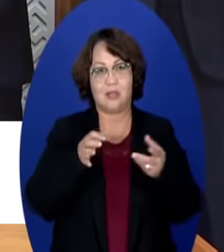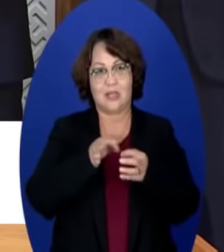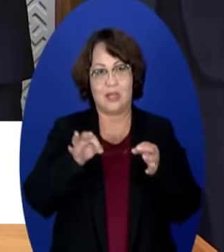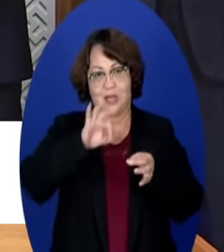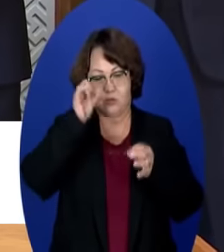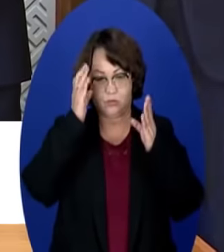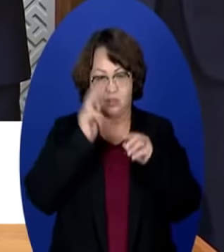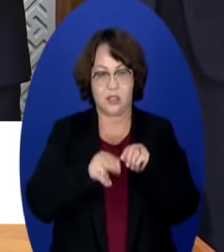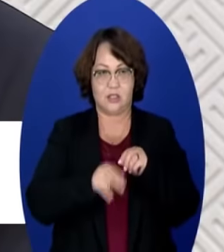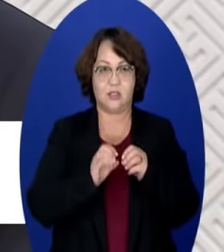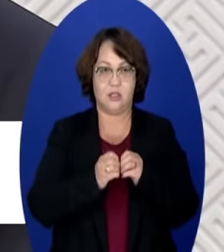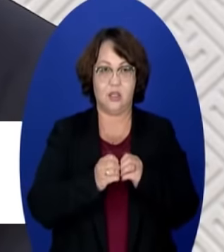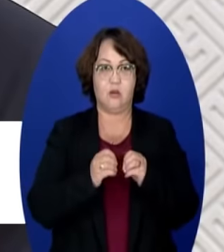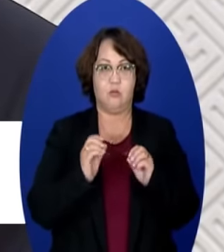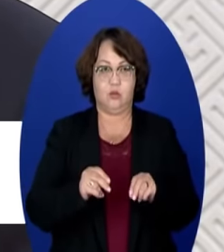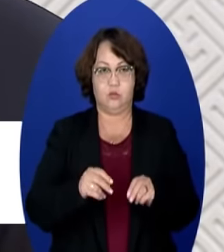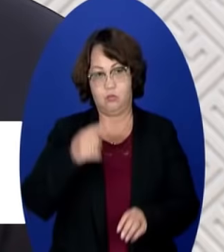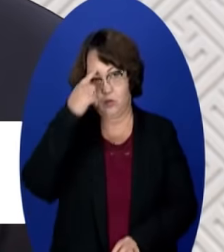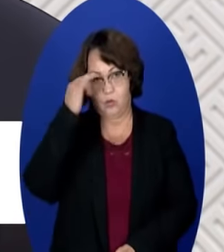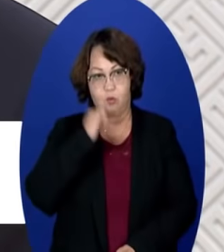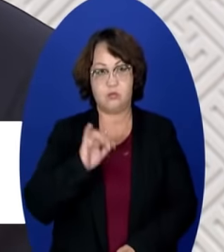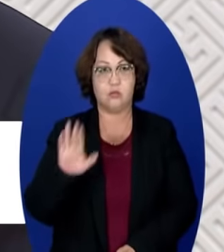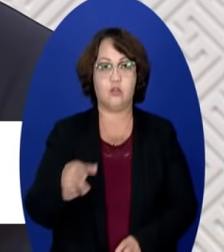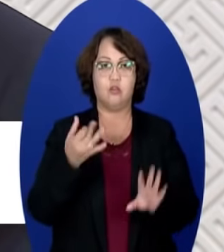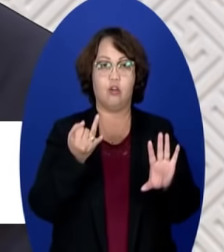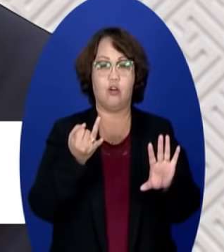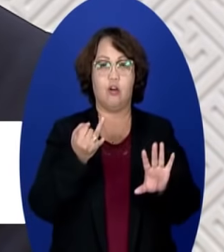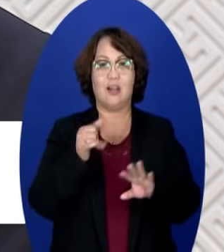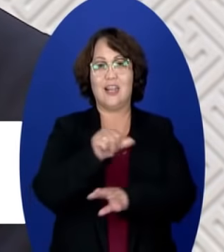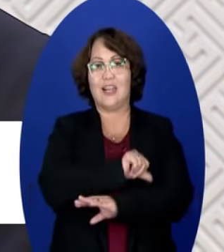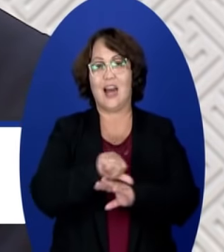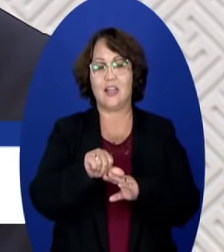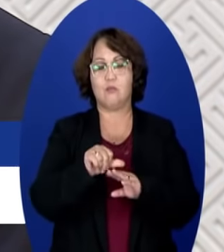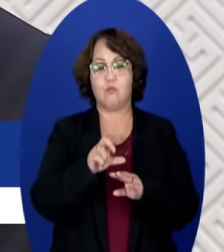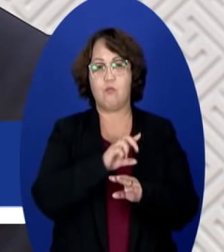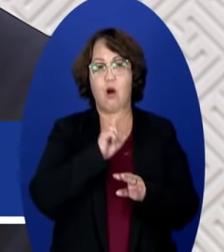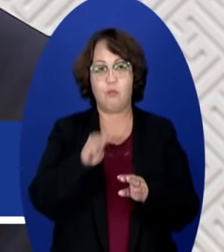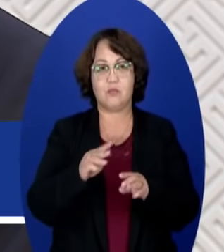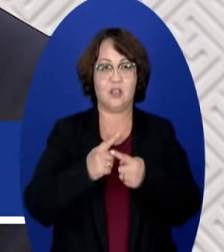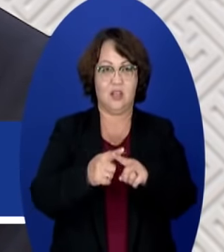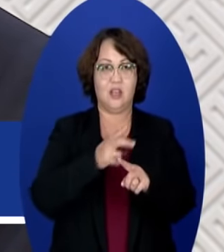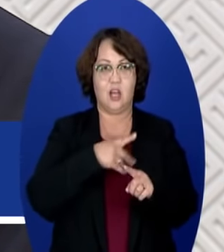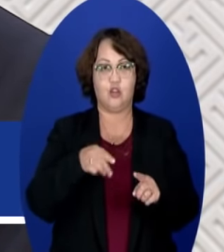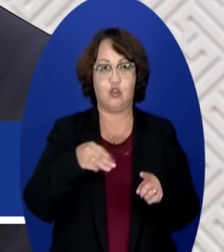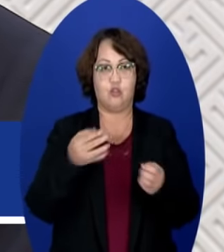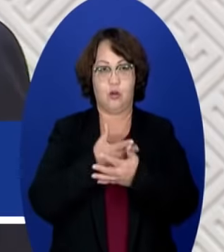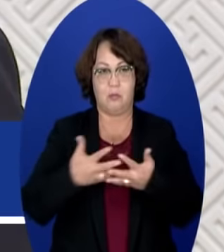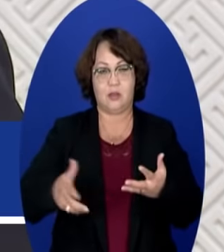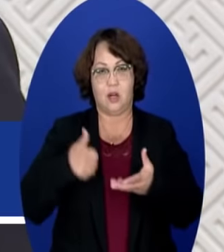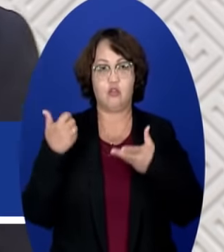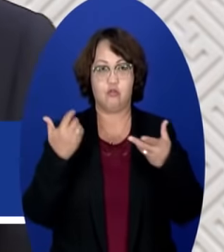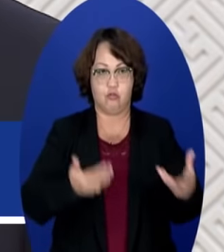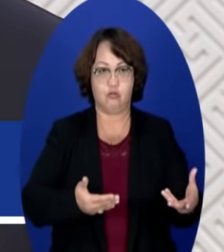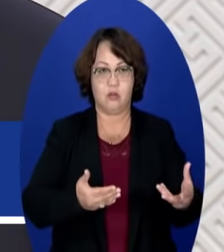шийдвэрлэх юм байна. Монголын талын 7 бомбод ийм нэг тоног төхөөрөмж бид нийлүүлэн